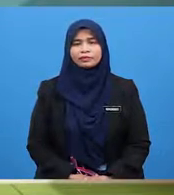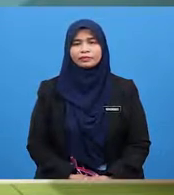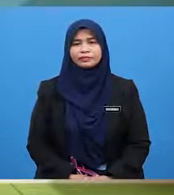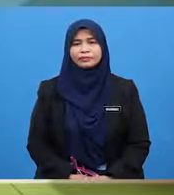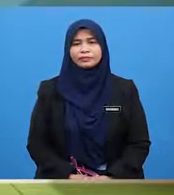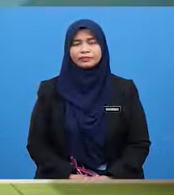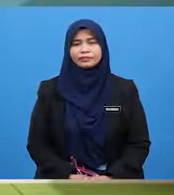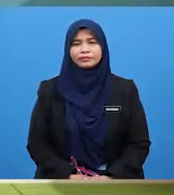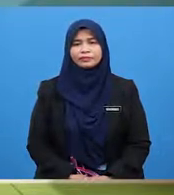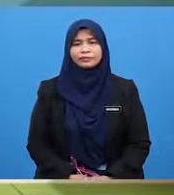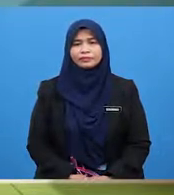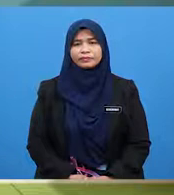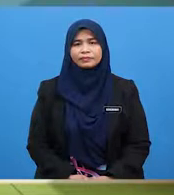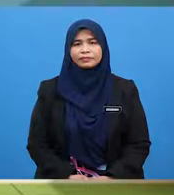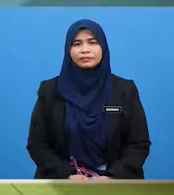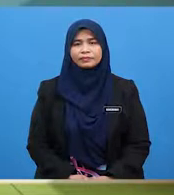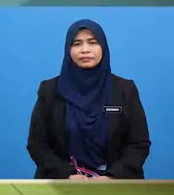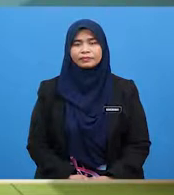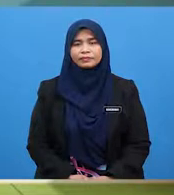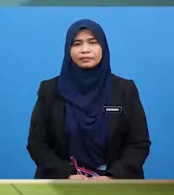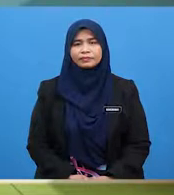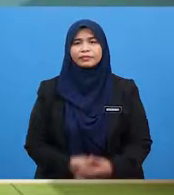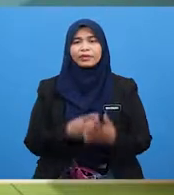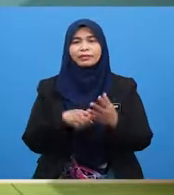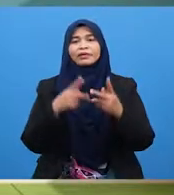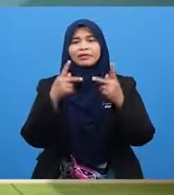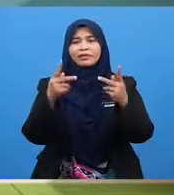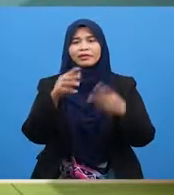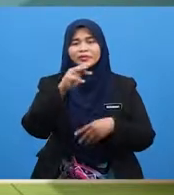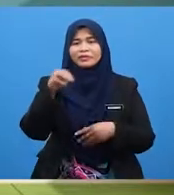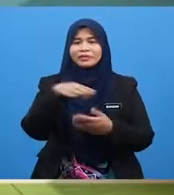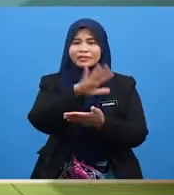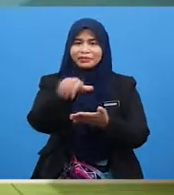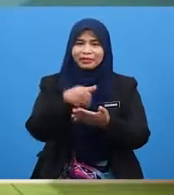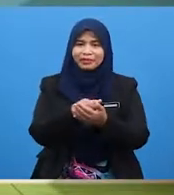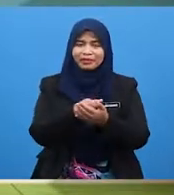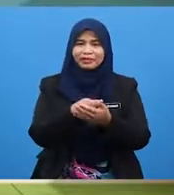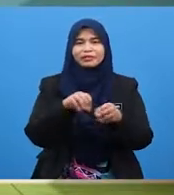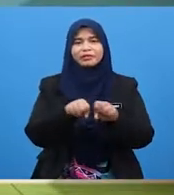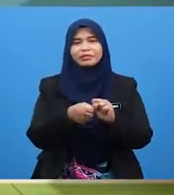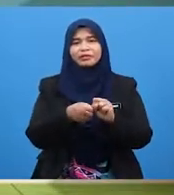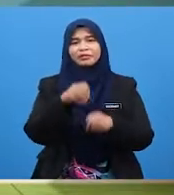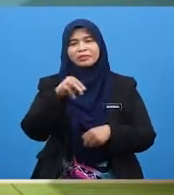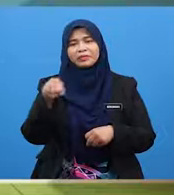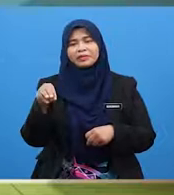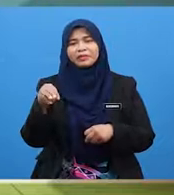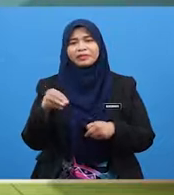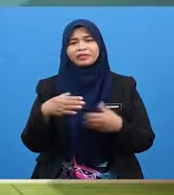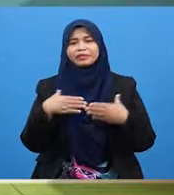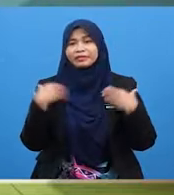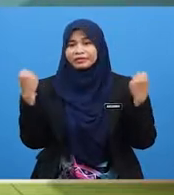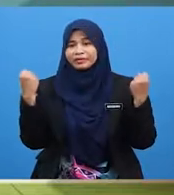ajma'in amma ba'du. Apa khabar murid-murid semua? Semoga murid-murid berada dalam keadaan